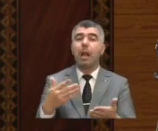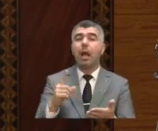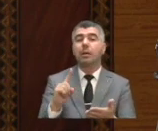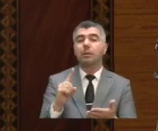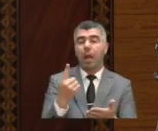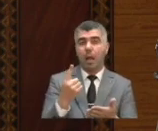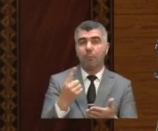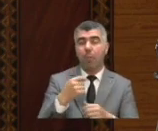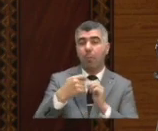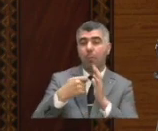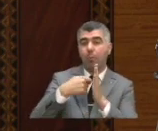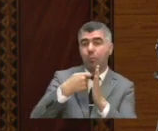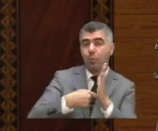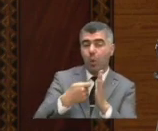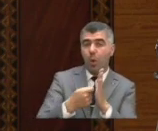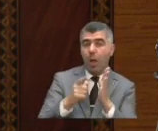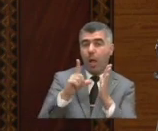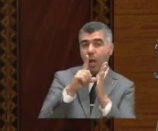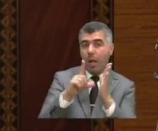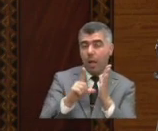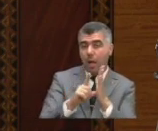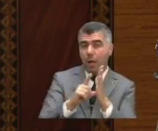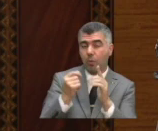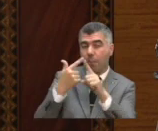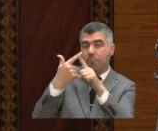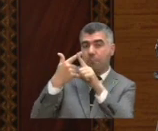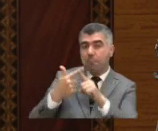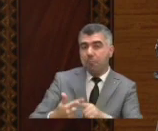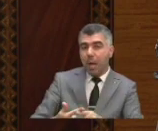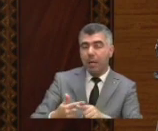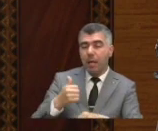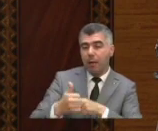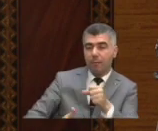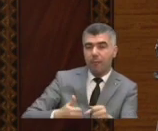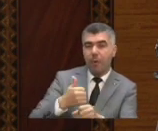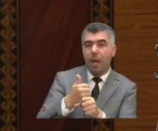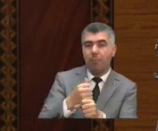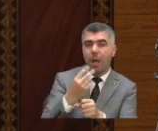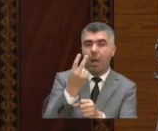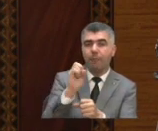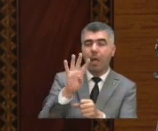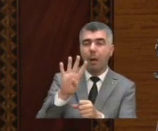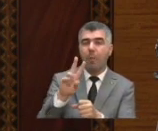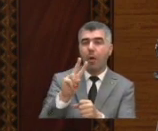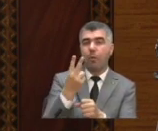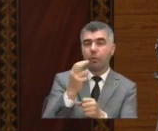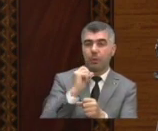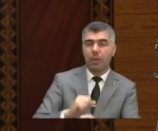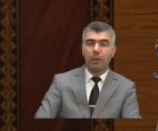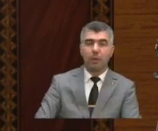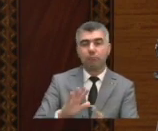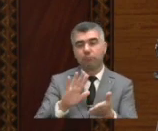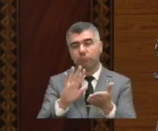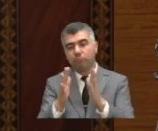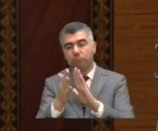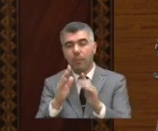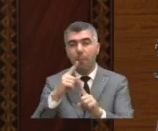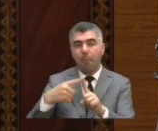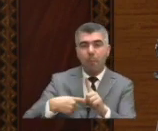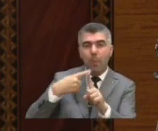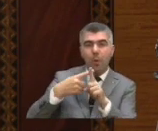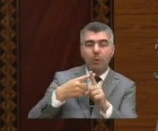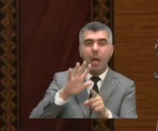برسم مشروع مشروع قانون الماليه لسنه 2024 وهو ما يمثل زياده بقدر